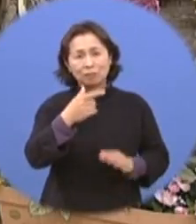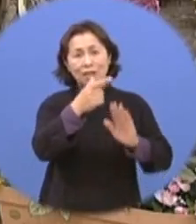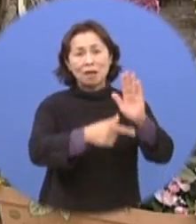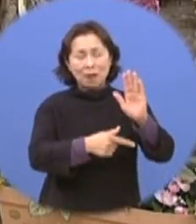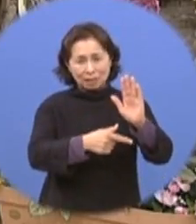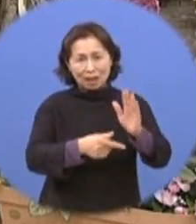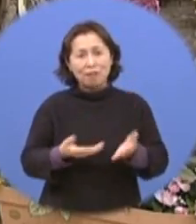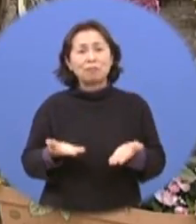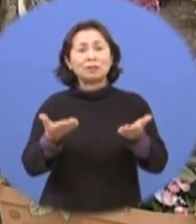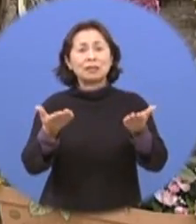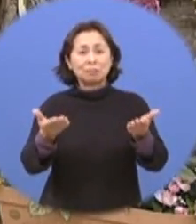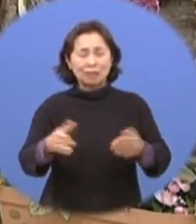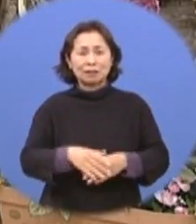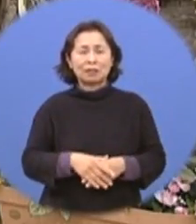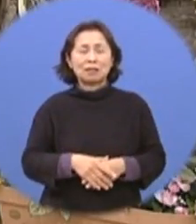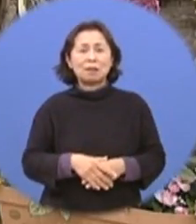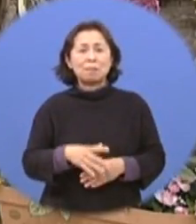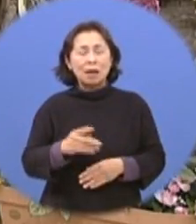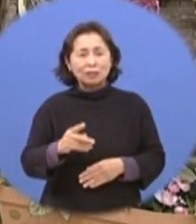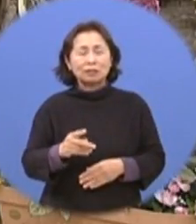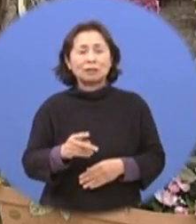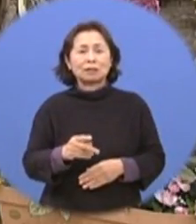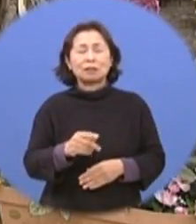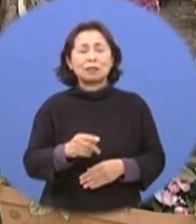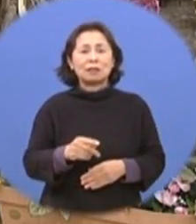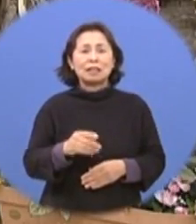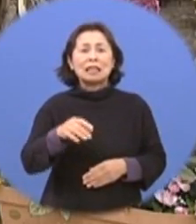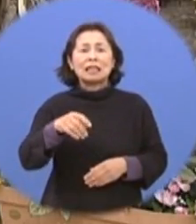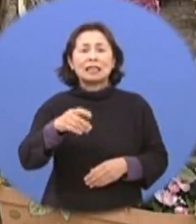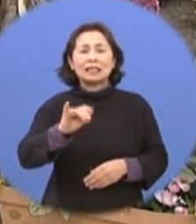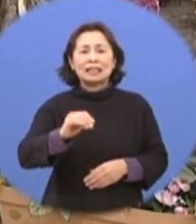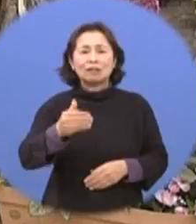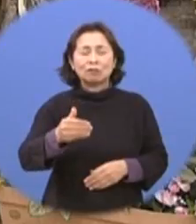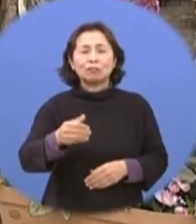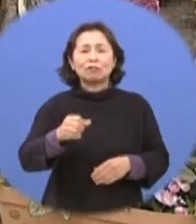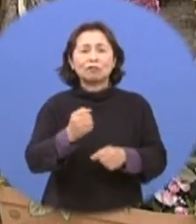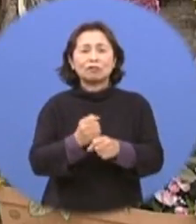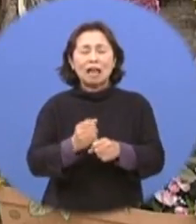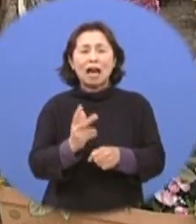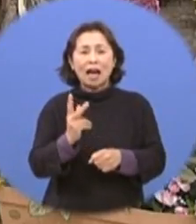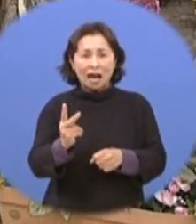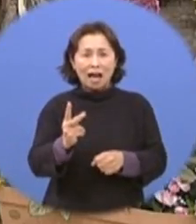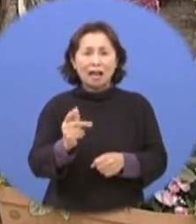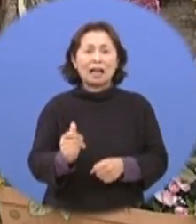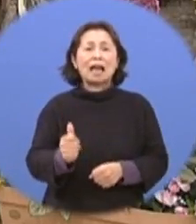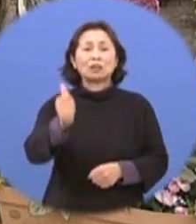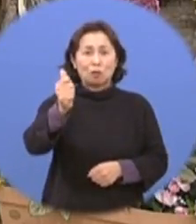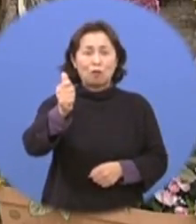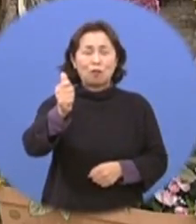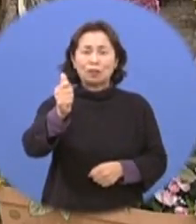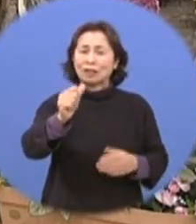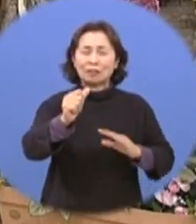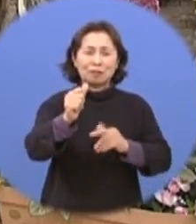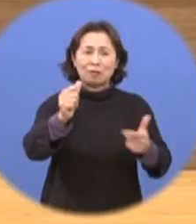大手課長に取り組みの概要についてお聞きしましたこちらをご覧ください